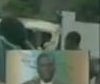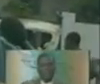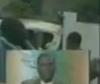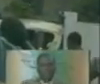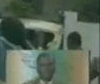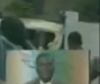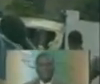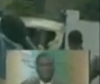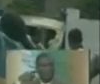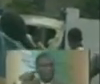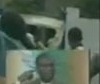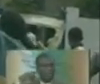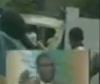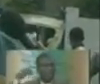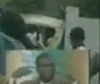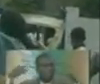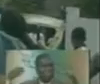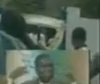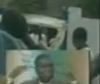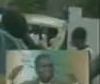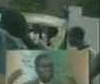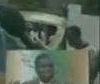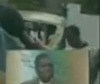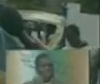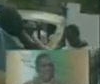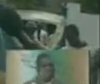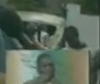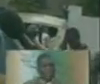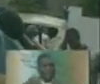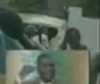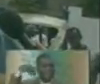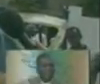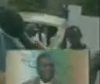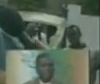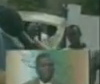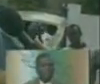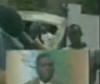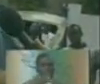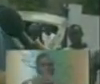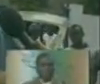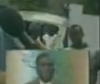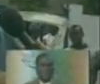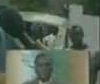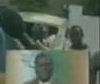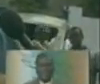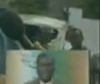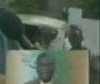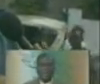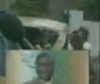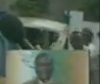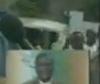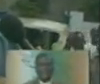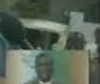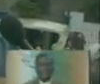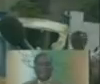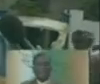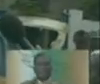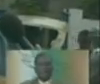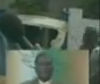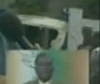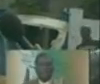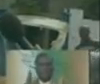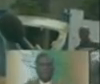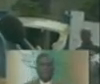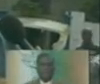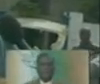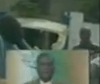entendre des bruits. Moi, j'étais en train de travailler dans mon bureau. Les militants m'ont trouvé pour dire de ne pas sortir et que les militants du RDS sont en